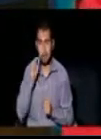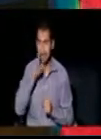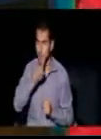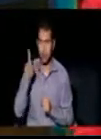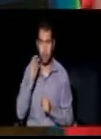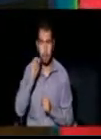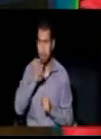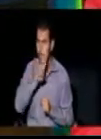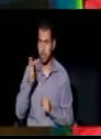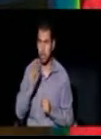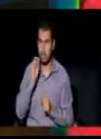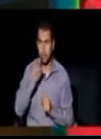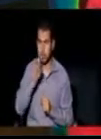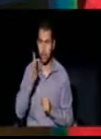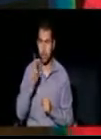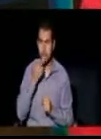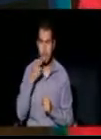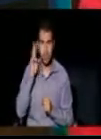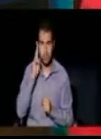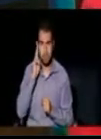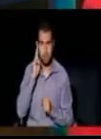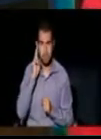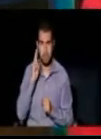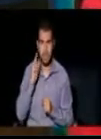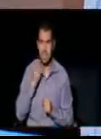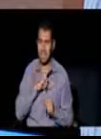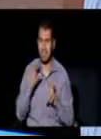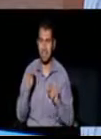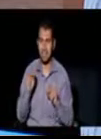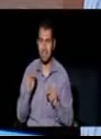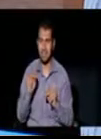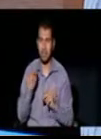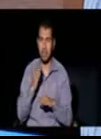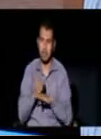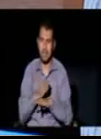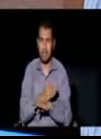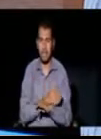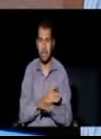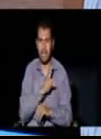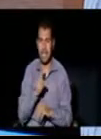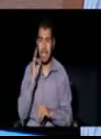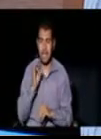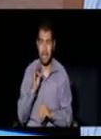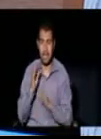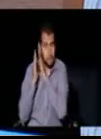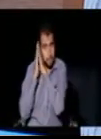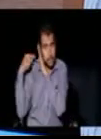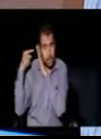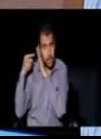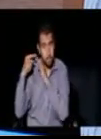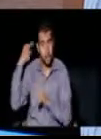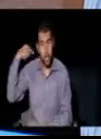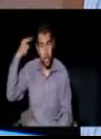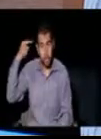لا انت صم وهتقدر تعمل. بيشتكولك بايه يا قمر؟ يعني هم لما بيجوا تقعدي معاهم مثلا او بيقابلوك، انا عارف ان انت بجد زي امهم فعلا، مع